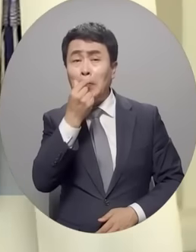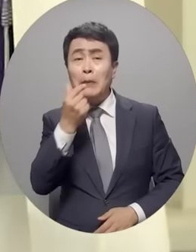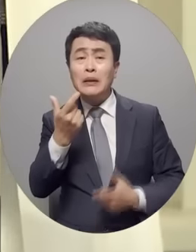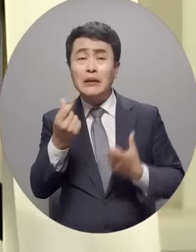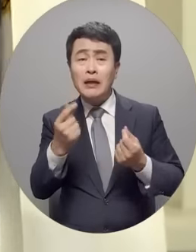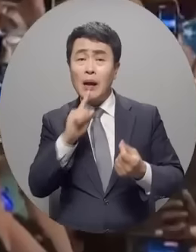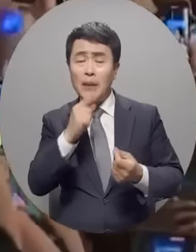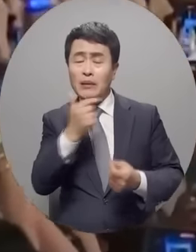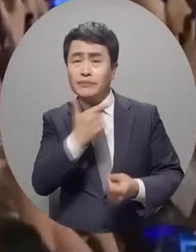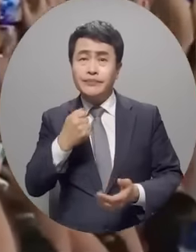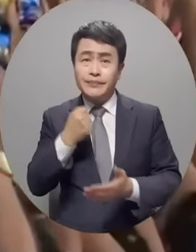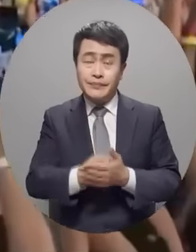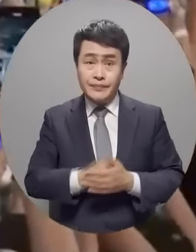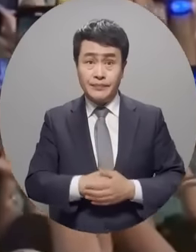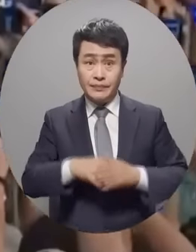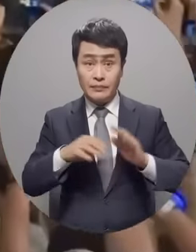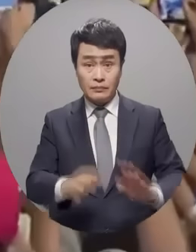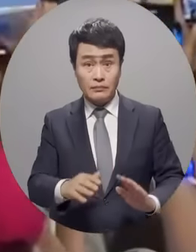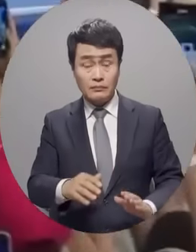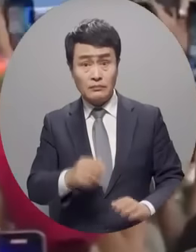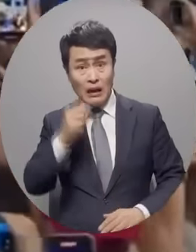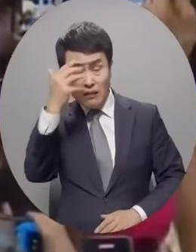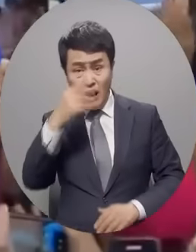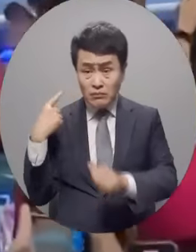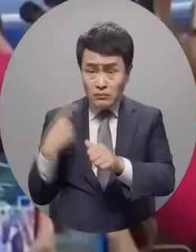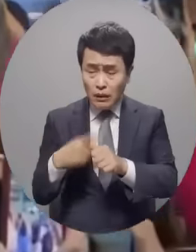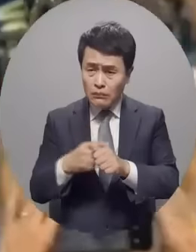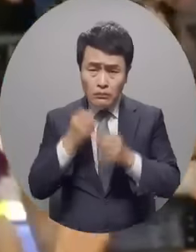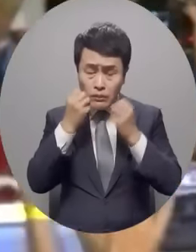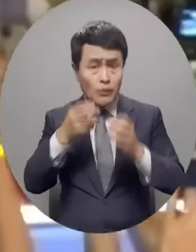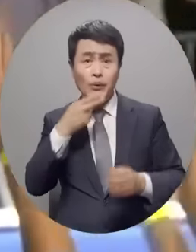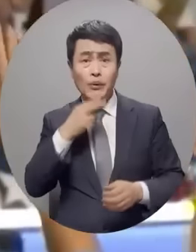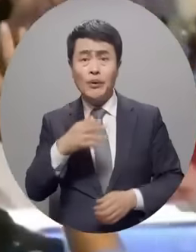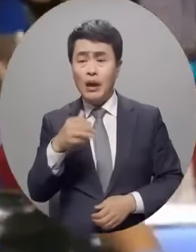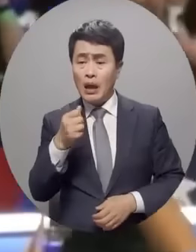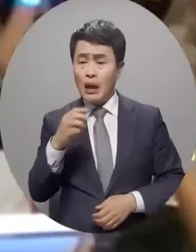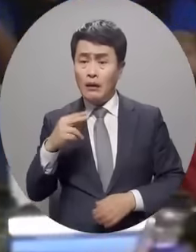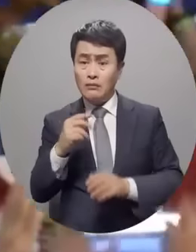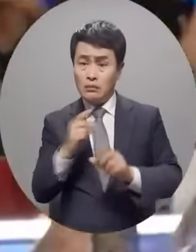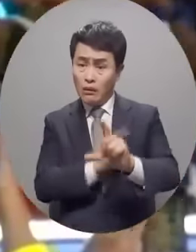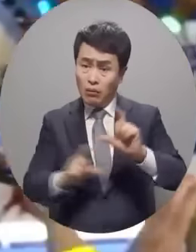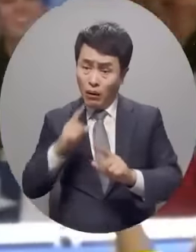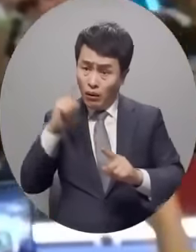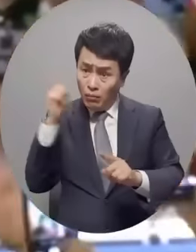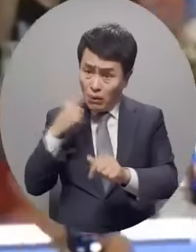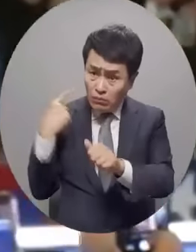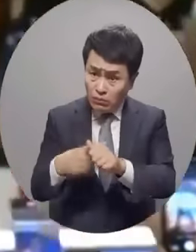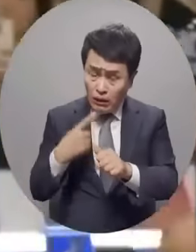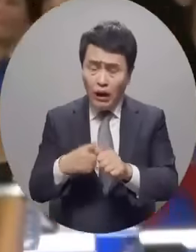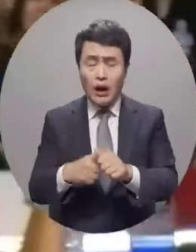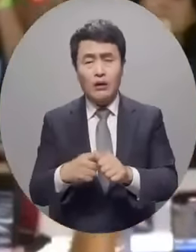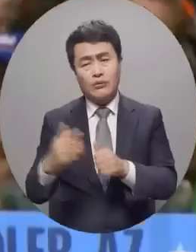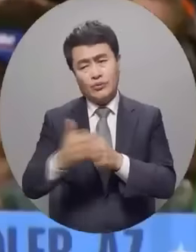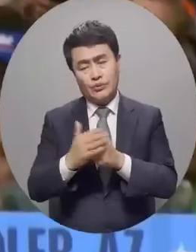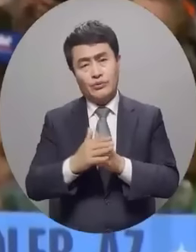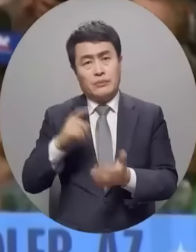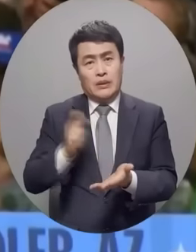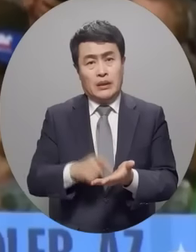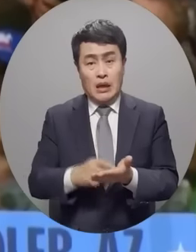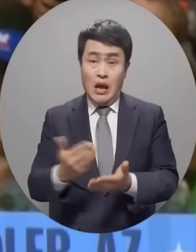Hitler. 트럼프의 비방전은 새로울 게 없지만 해리스도 가세한 건 지지율 비상 때문입니다.